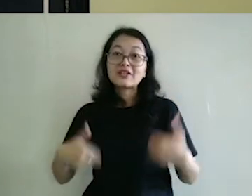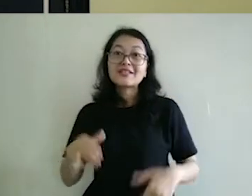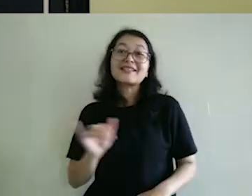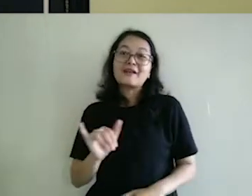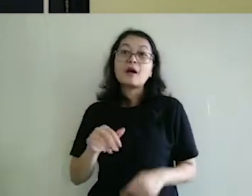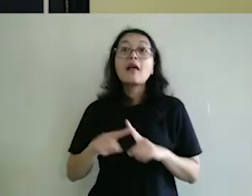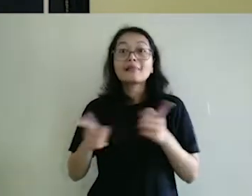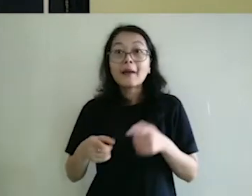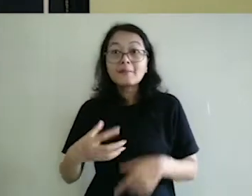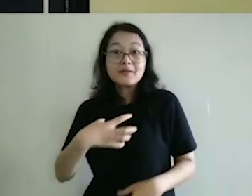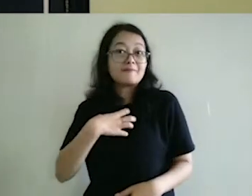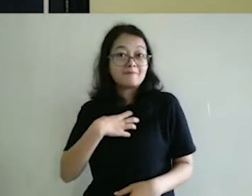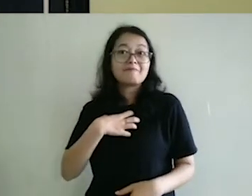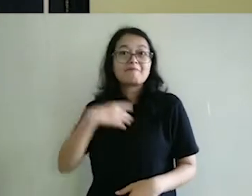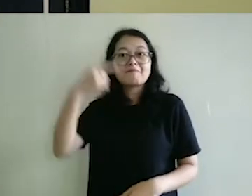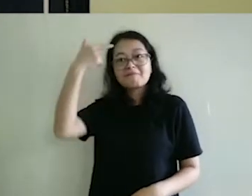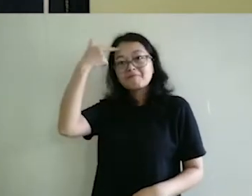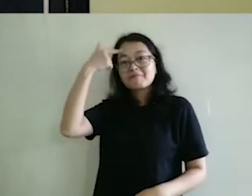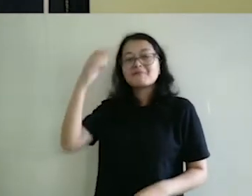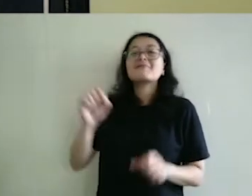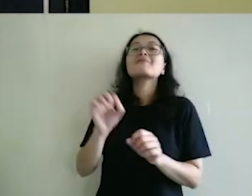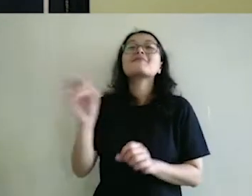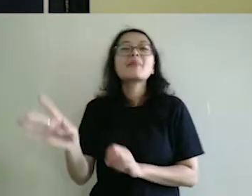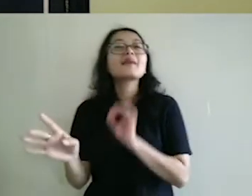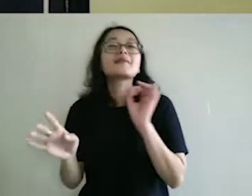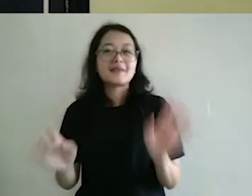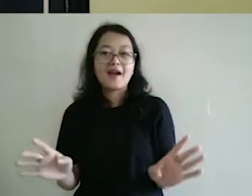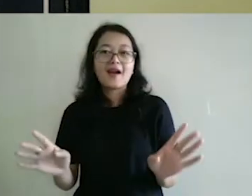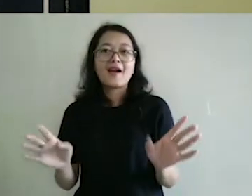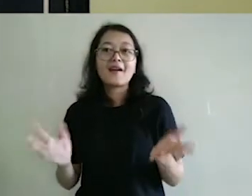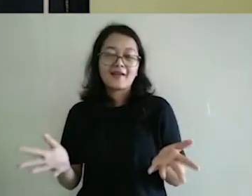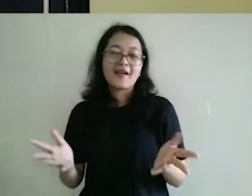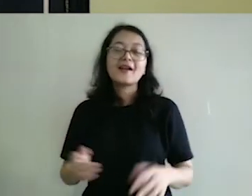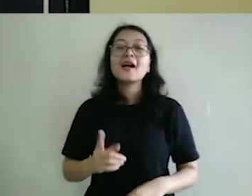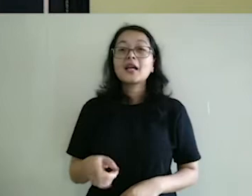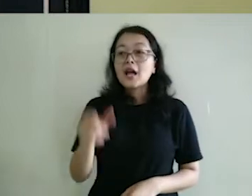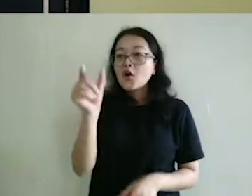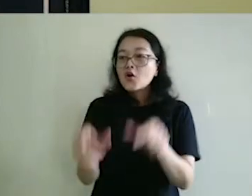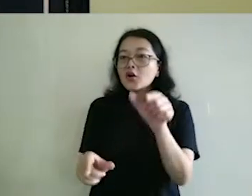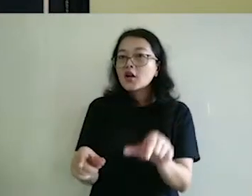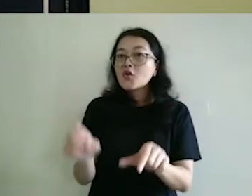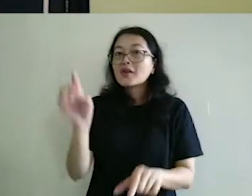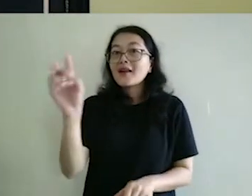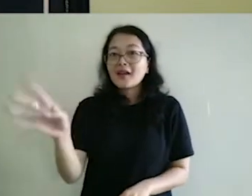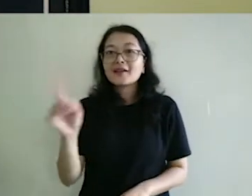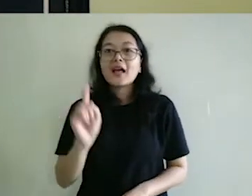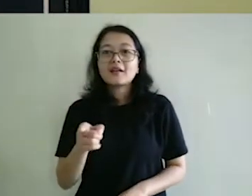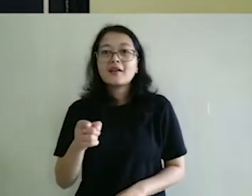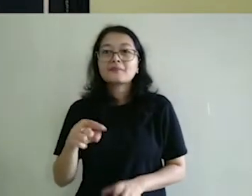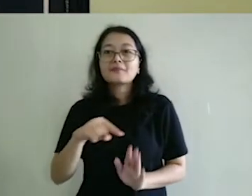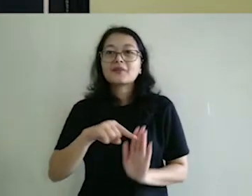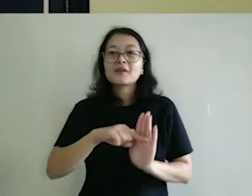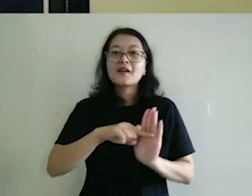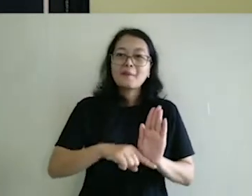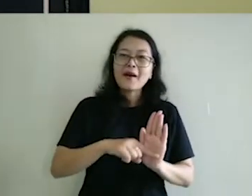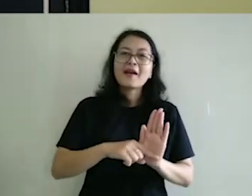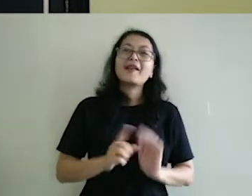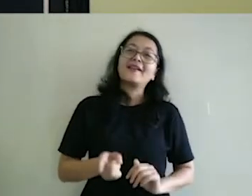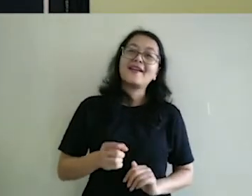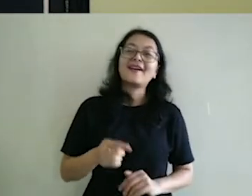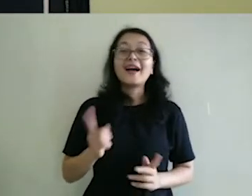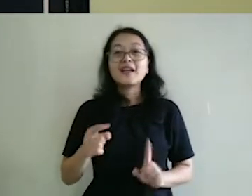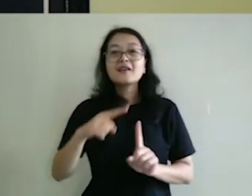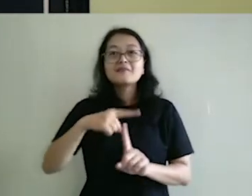seringkali melihat, oh, ada kelebihan dan juga ada kelemahan. Kelemahan dari tiap orang.